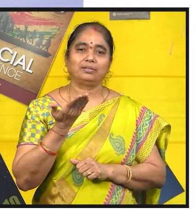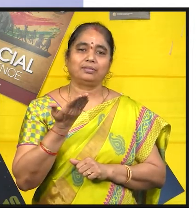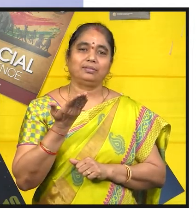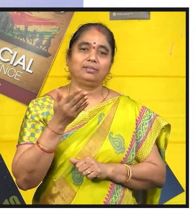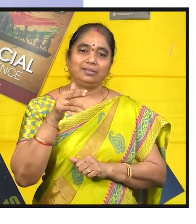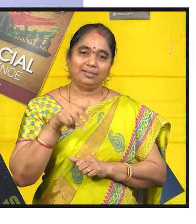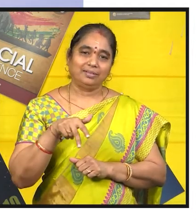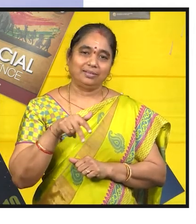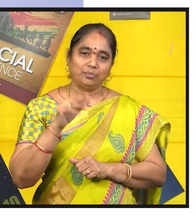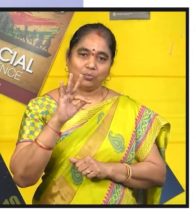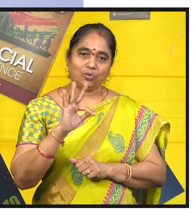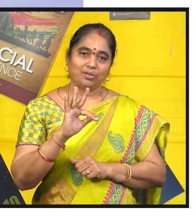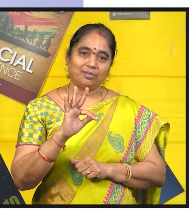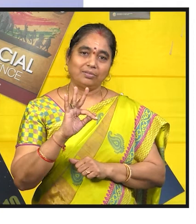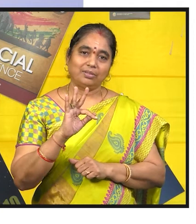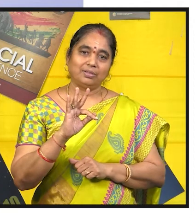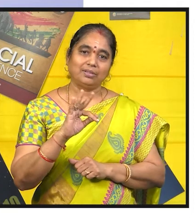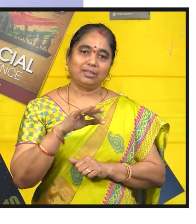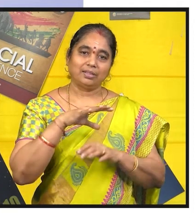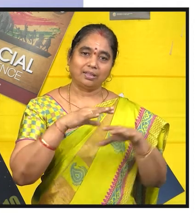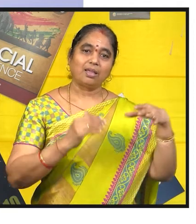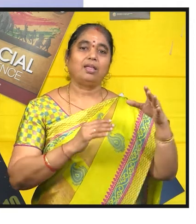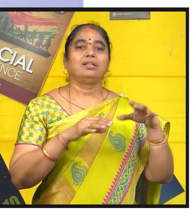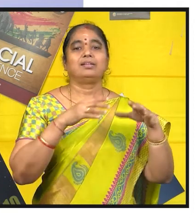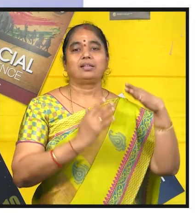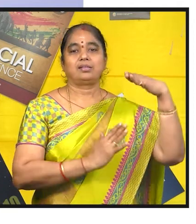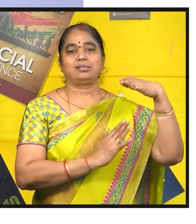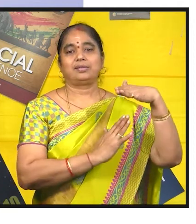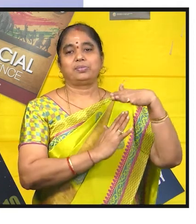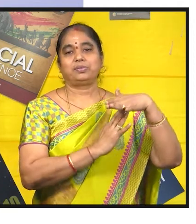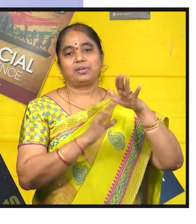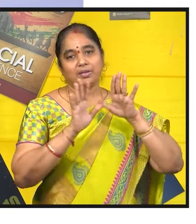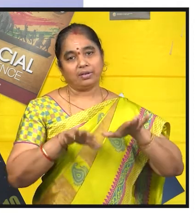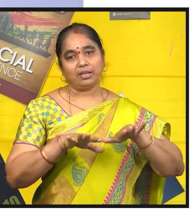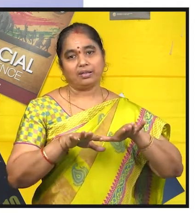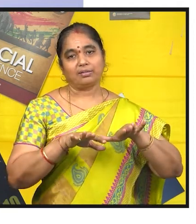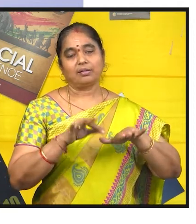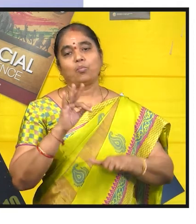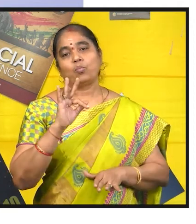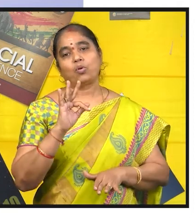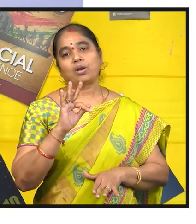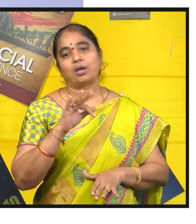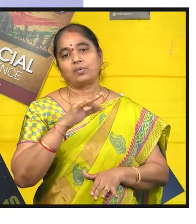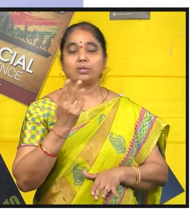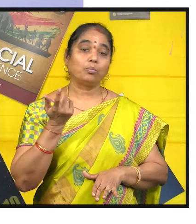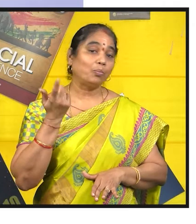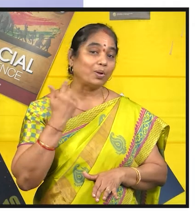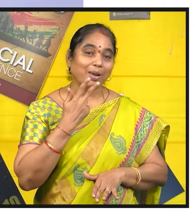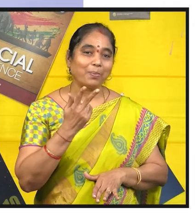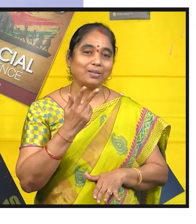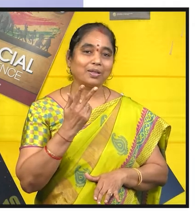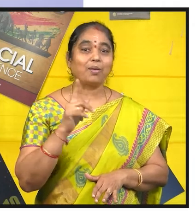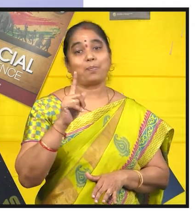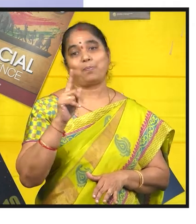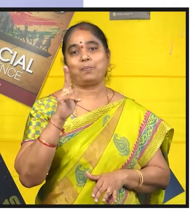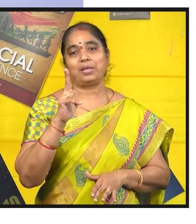பார்த்தீங்கன்னு சொன்னா இது மூன்றாவது கூட்டுக்கு வருகிறது. மூன்றாவது கூட்டில் மொத்தம் எத்தனை எலக்ட்ரான்கள் நிரம்ப முடியும் அப்படின்னு சொல்லி